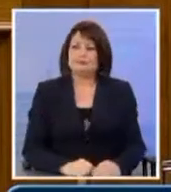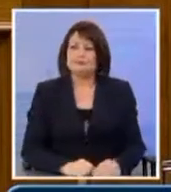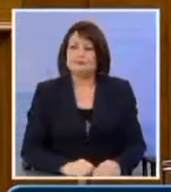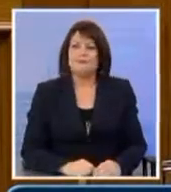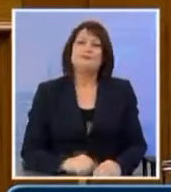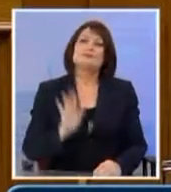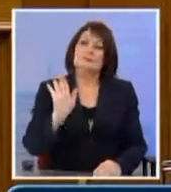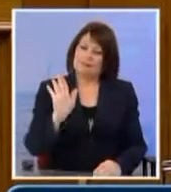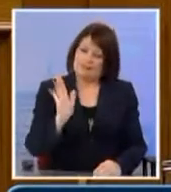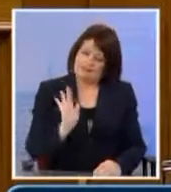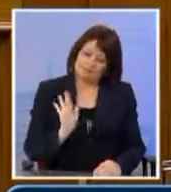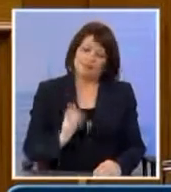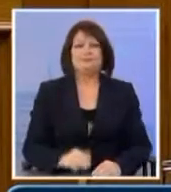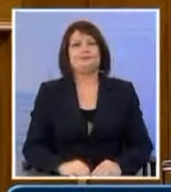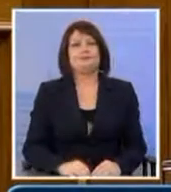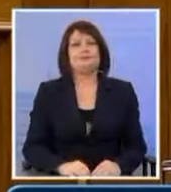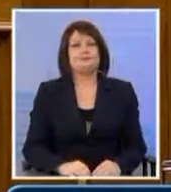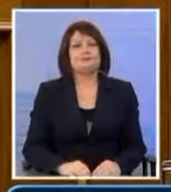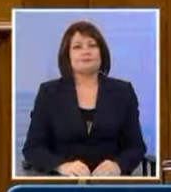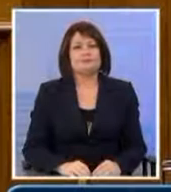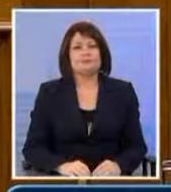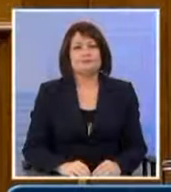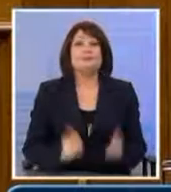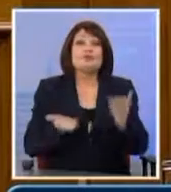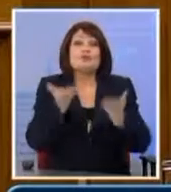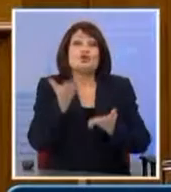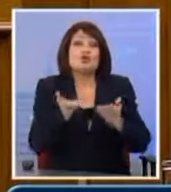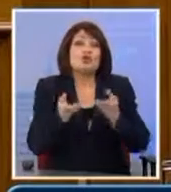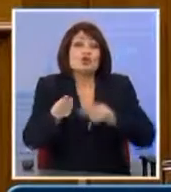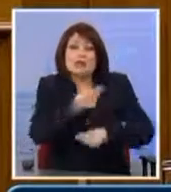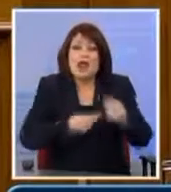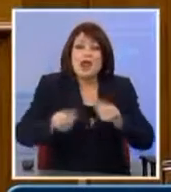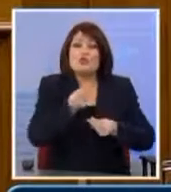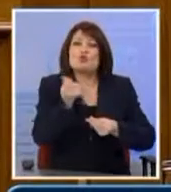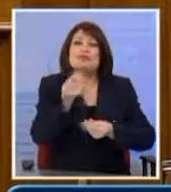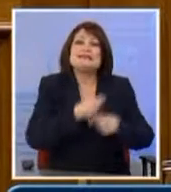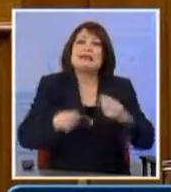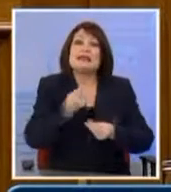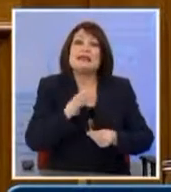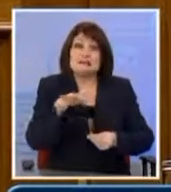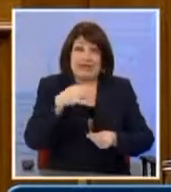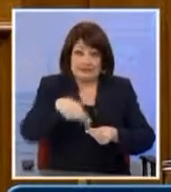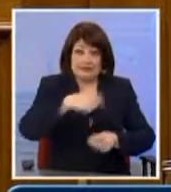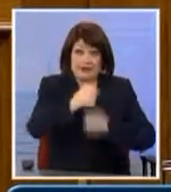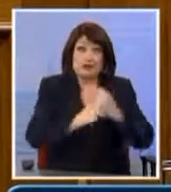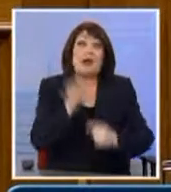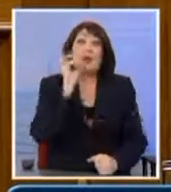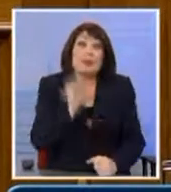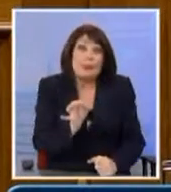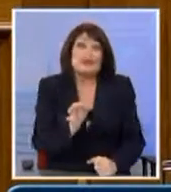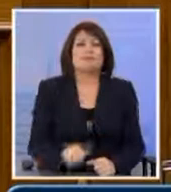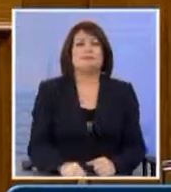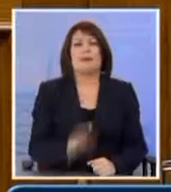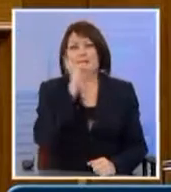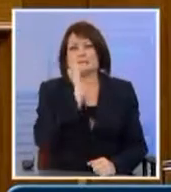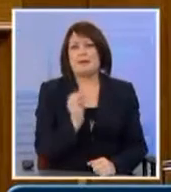Ξέρω, κύριε Λεφαζάνη, στο ισοζύγιο τρεχουσών συναλλαγών που σχεδόν μηδενίζεται φέτος. Τρίτον, στην